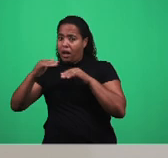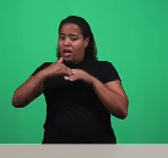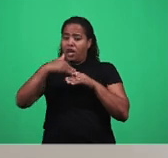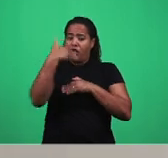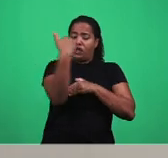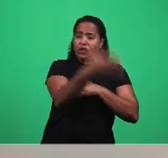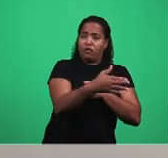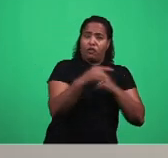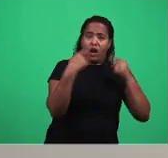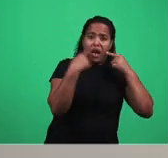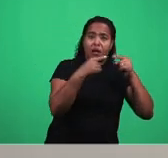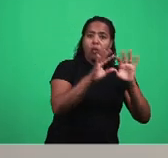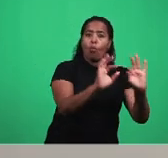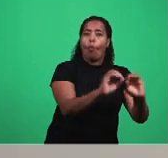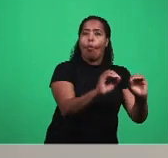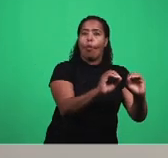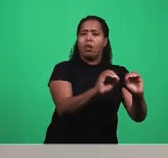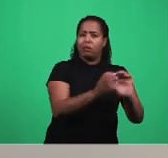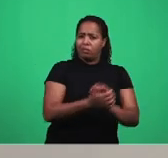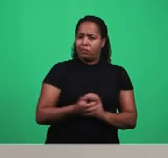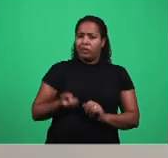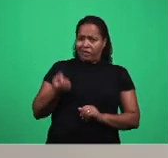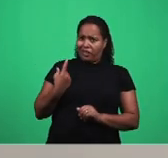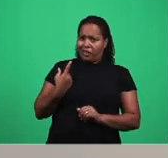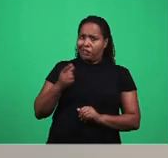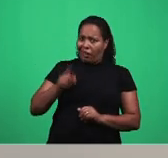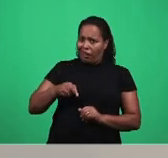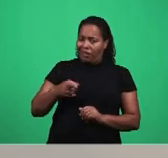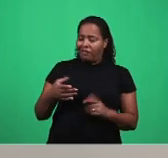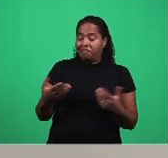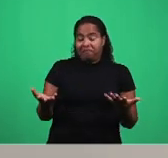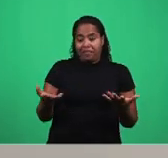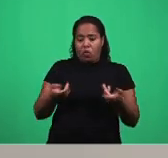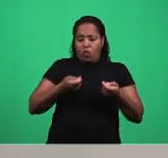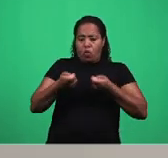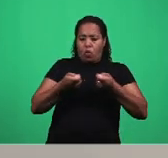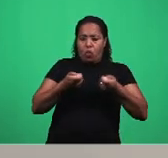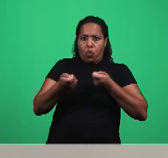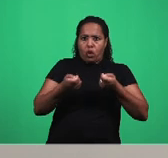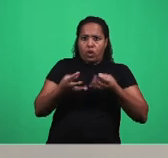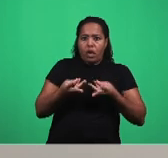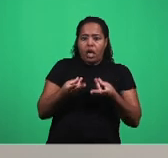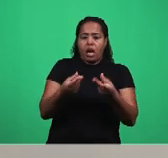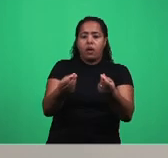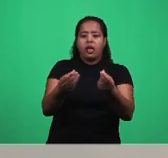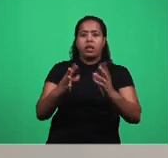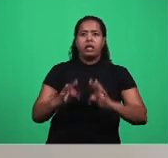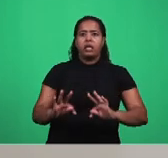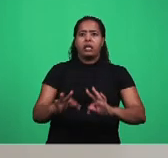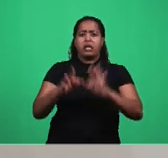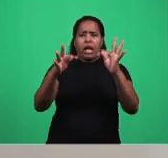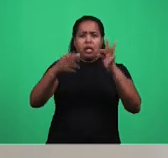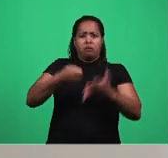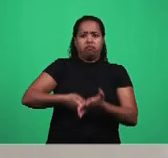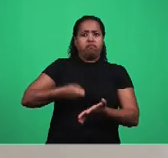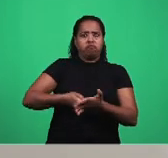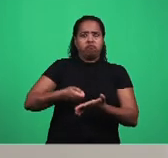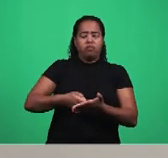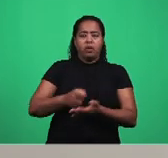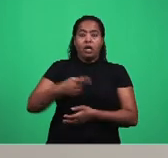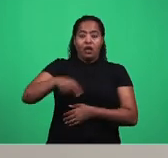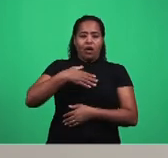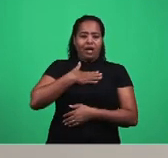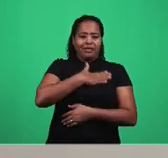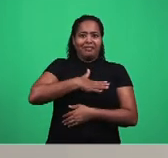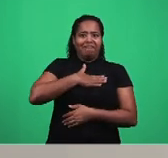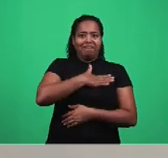aucune réclamation. Notre contrôle de qualité technique est très, très rigide et cela nous plaît beaucoup parce que nous